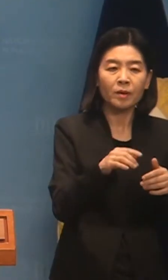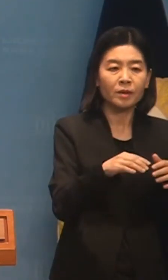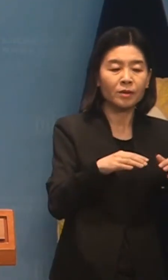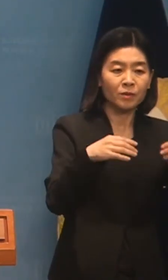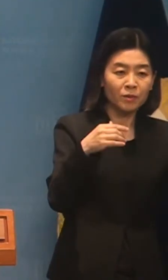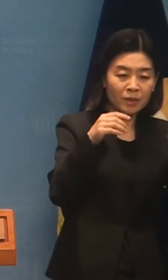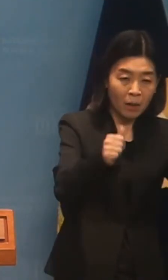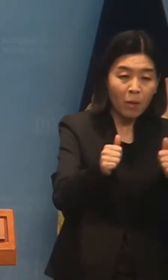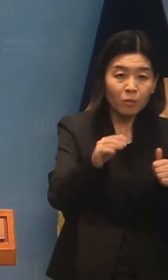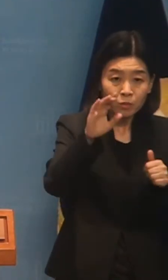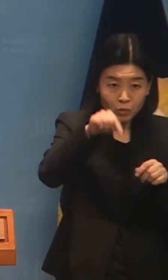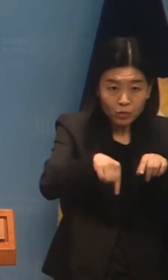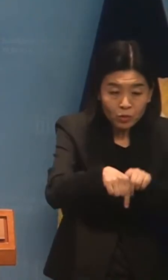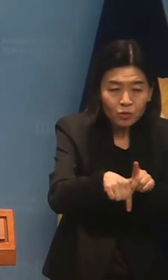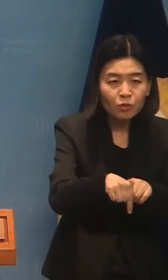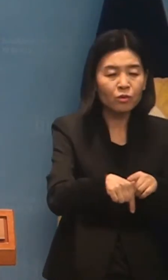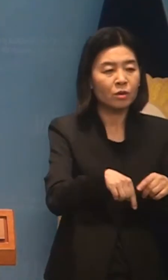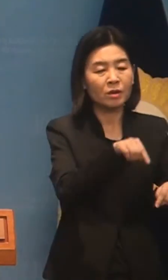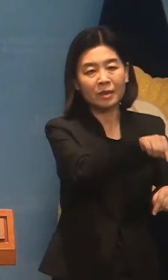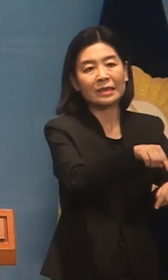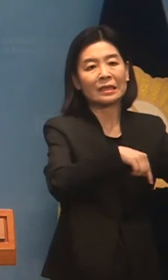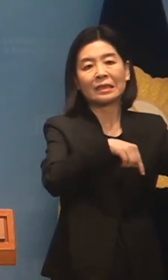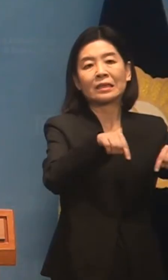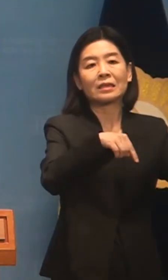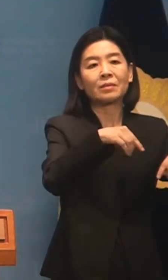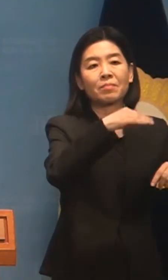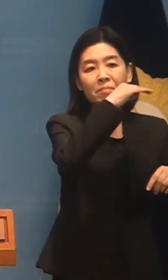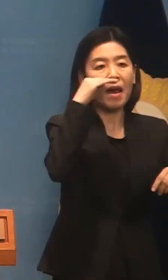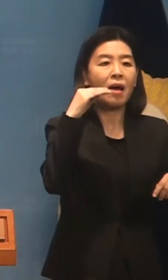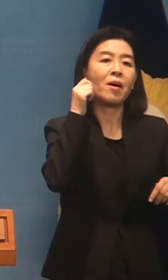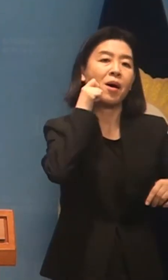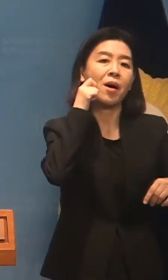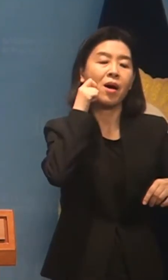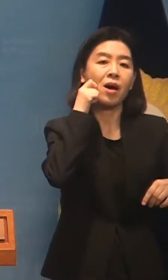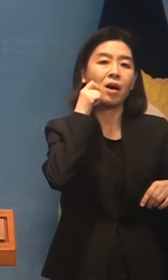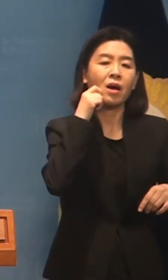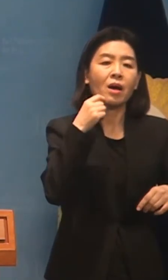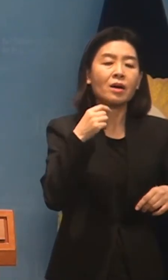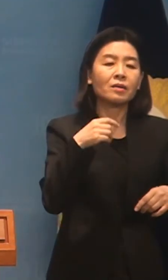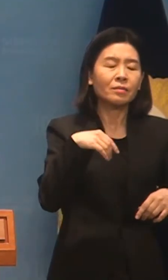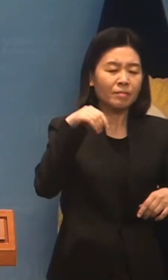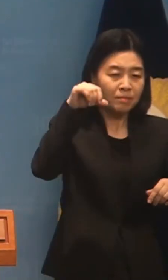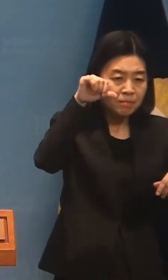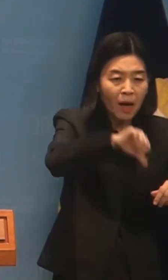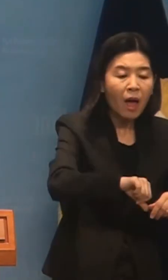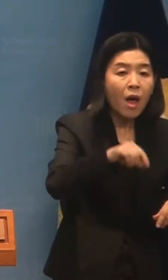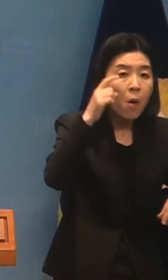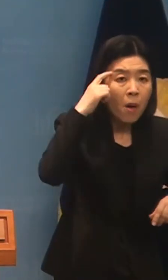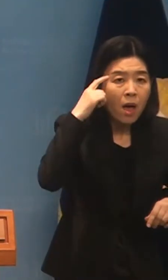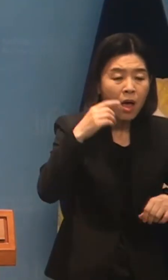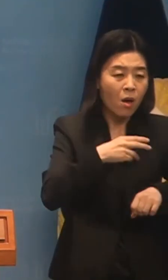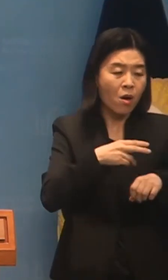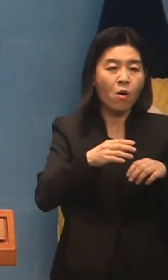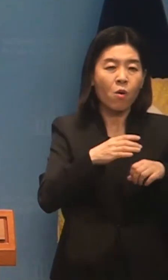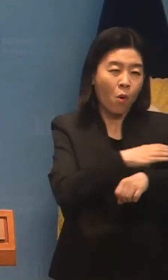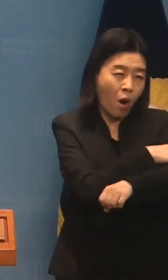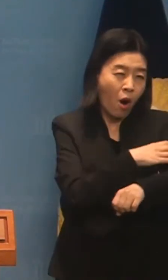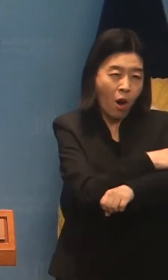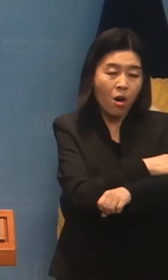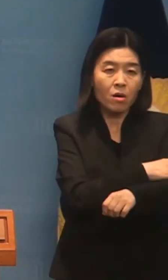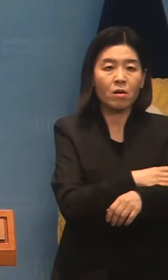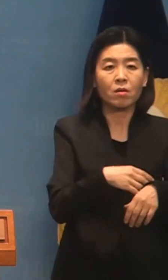바로잡지 못했습니다. 이 모든 베네수엘라의 비극의 시작은 권력이 입법과